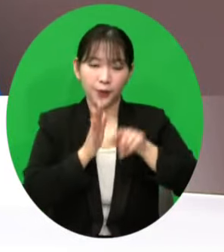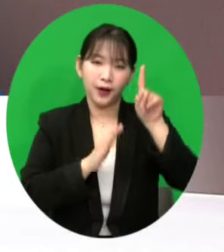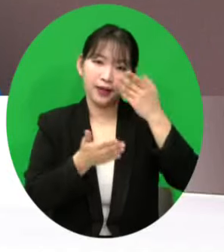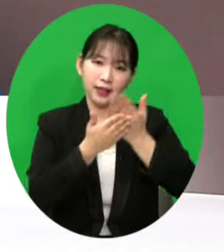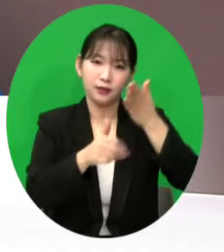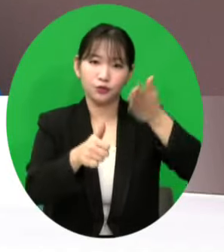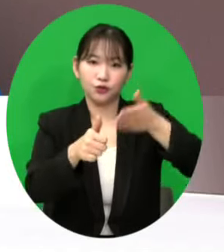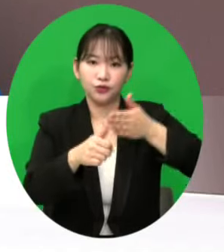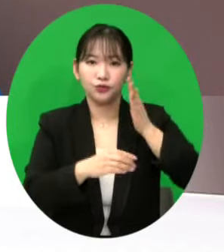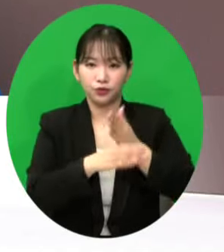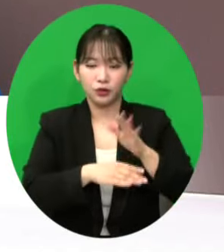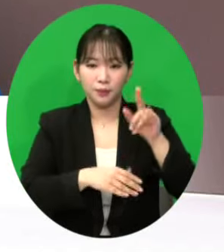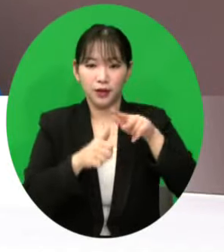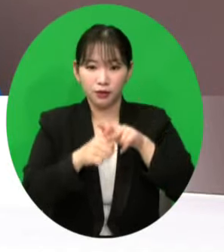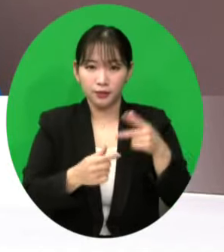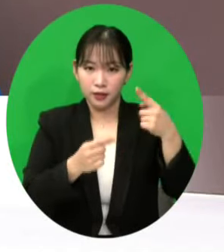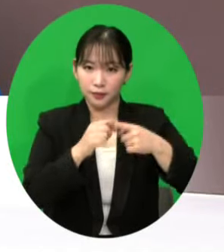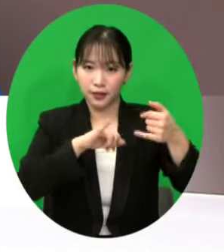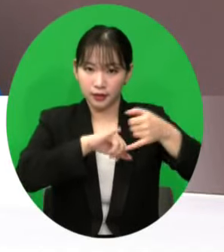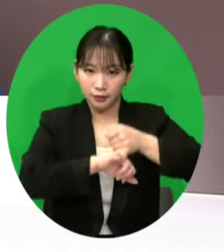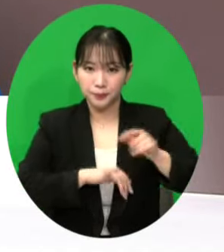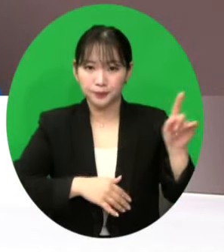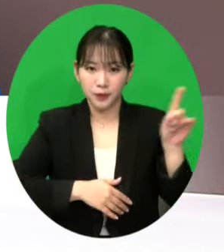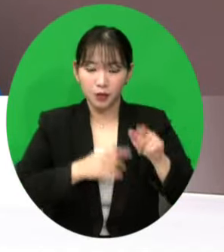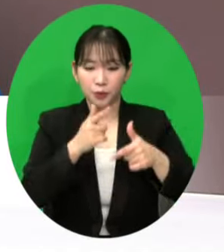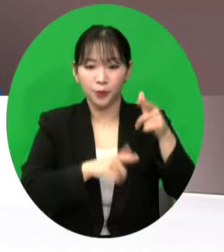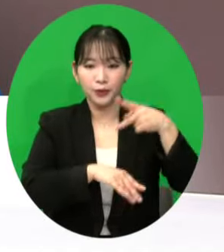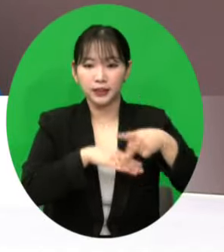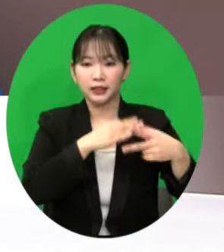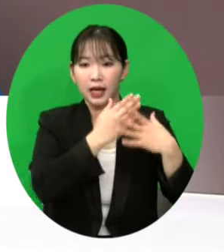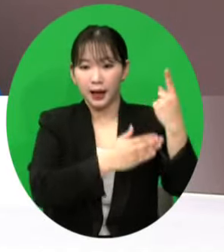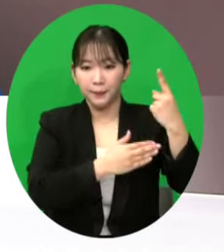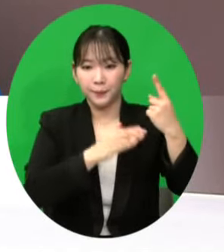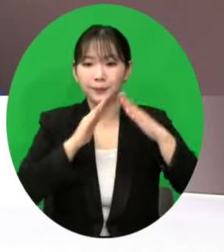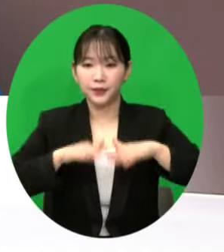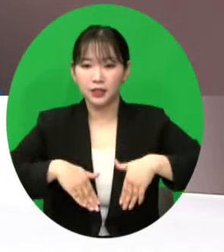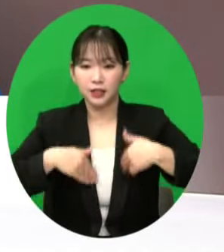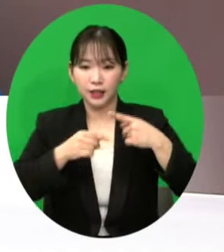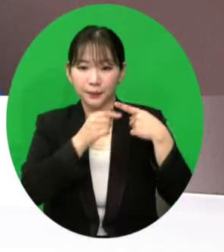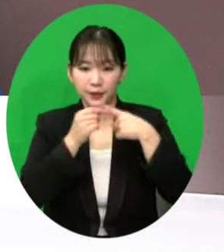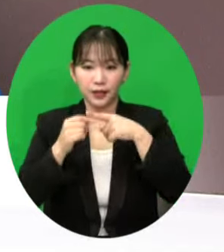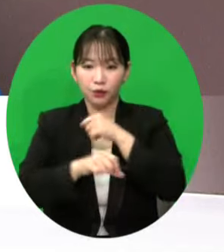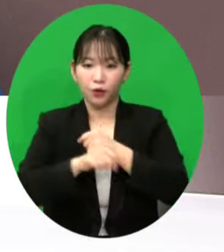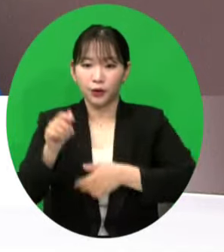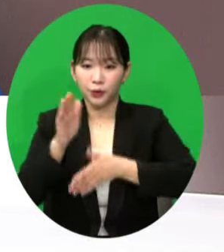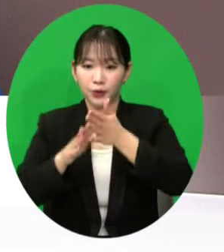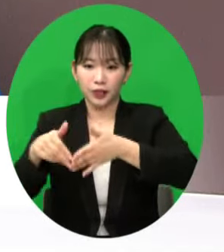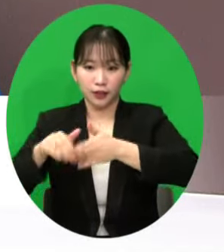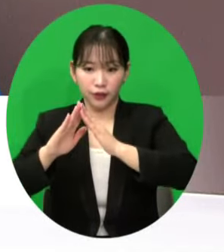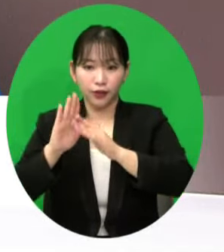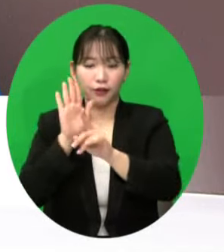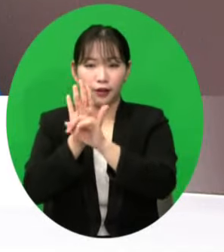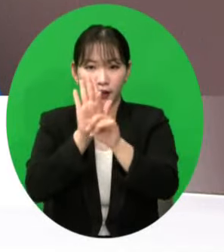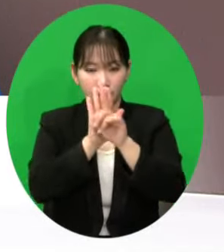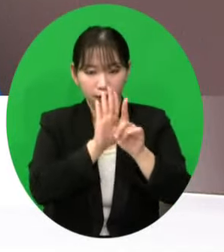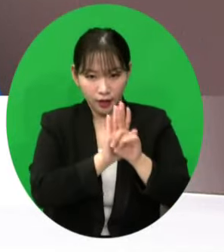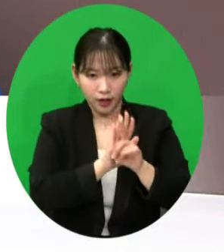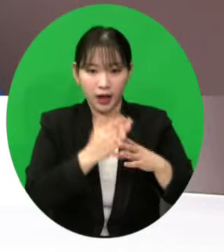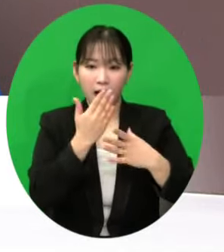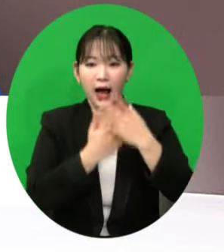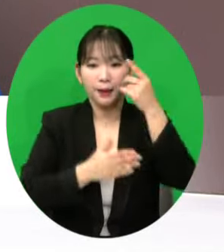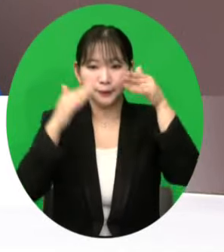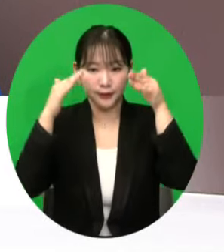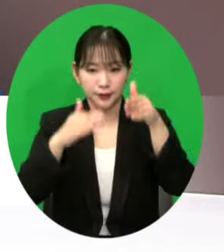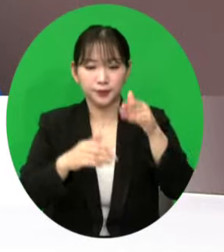있습니다. 배 후보는 첫 번째 공약으로 목포신안통합, 전남 1등 광역도시 건설을 내걸고 통합에